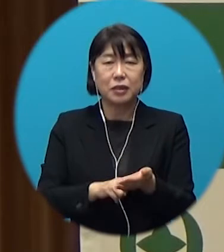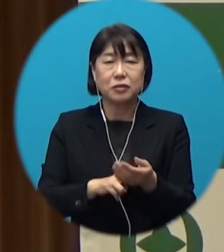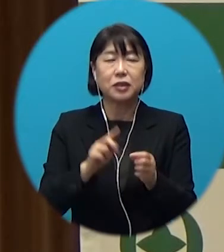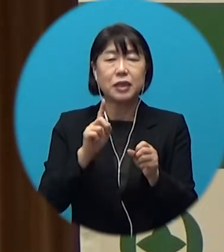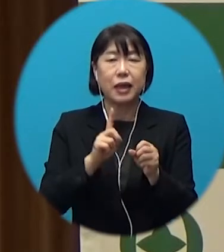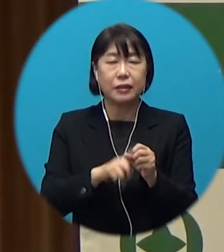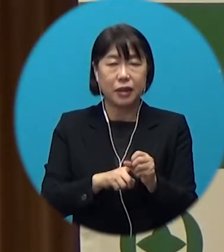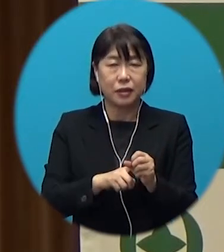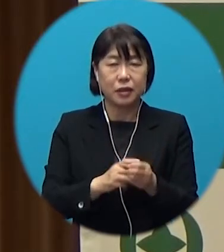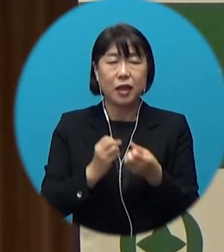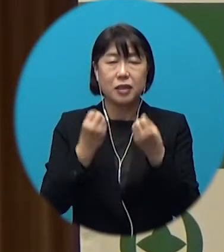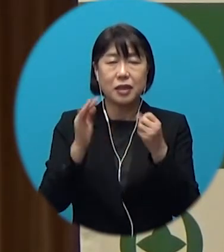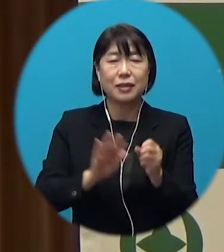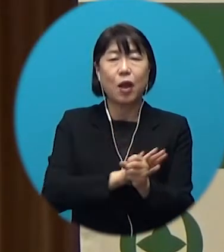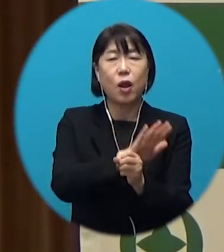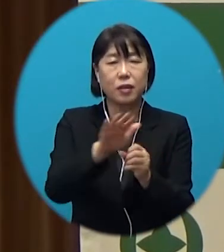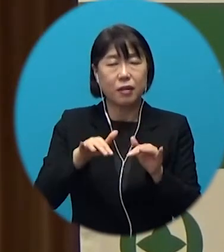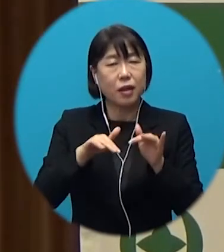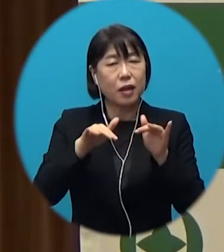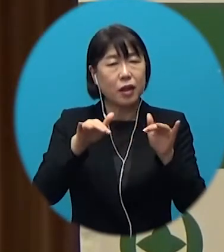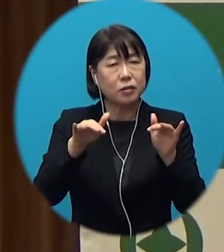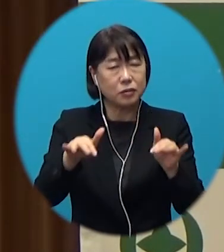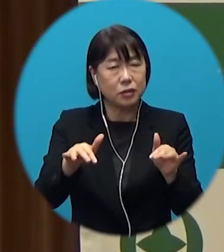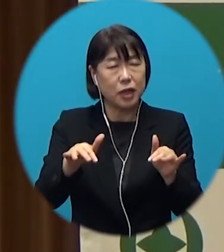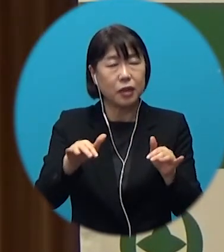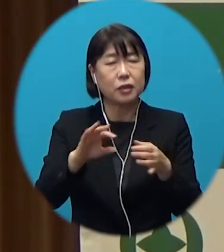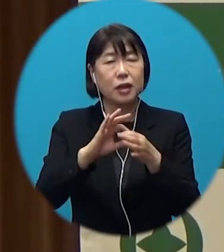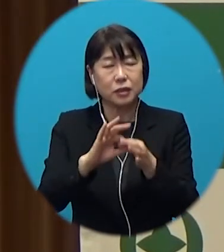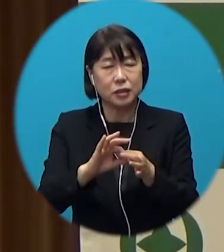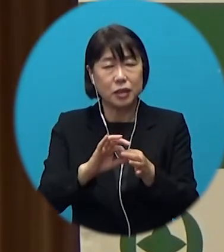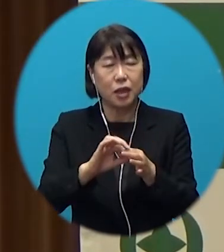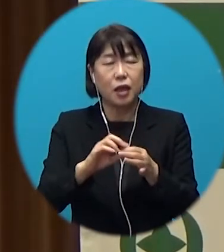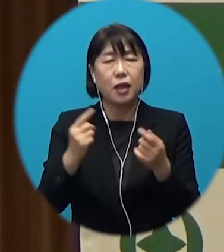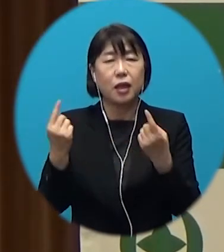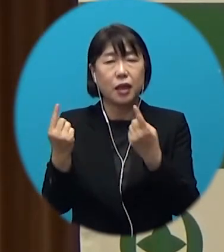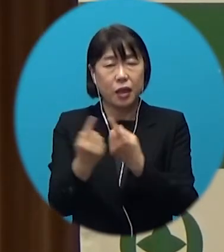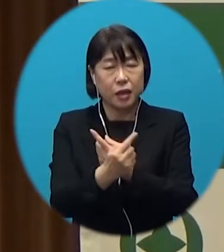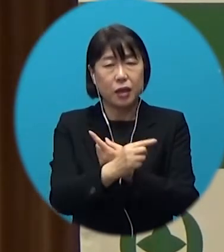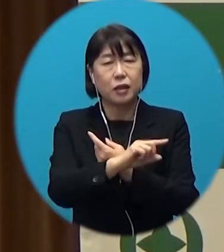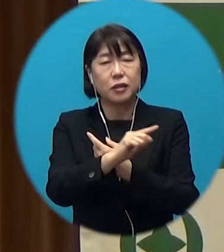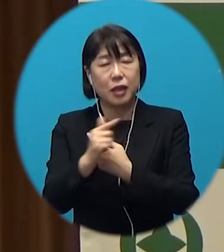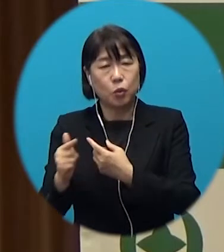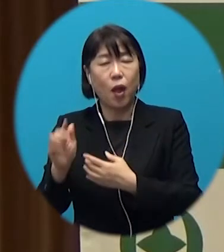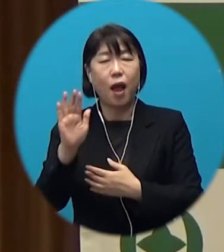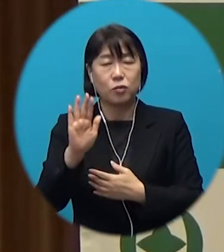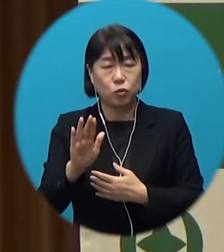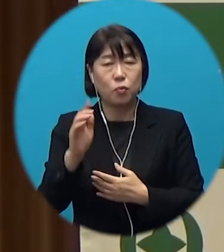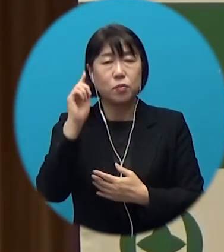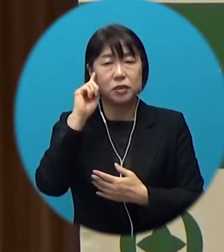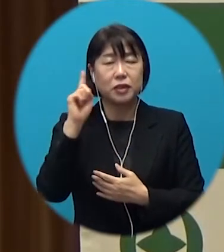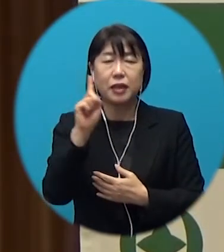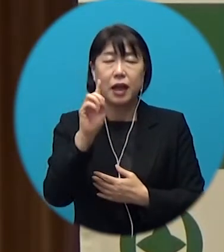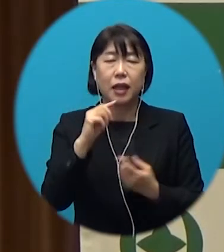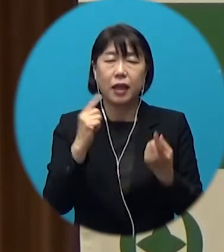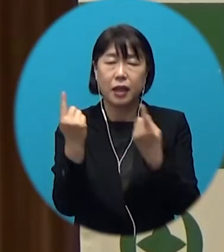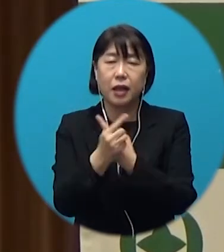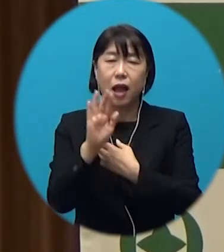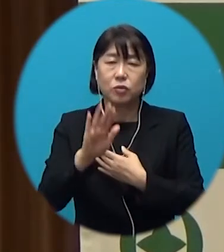ナ感染拡大によるライフスタイルの変化から影響を与えた部分があるか教えていただきたいの